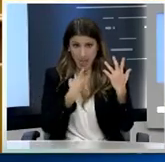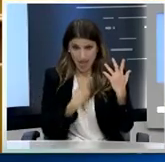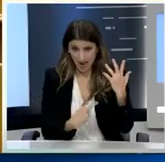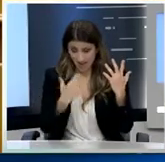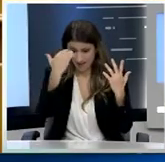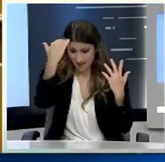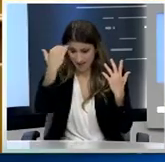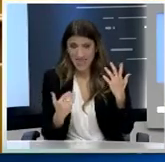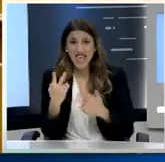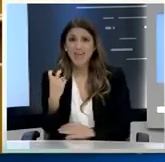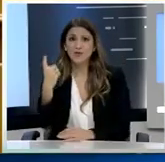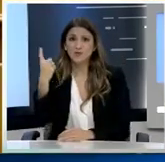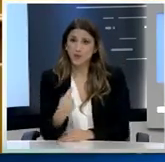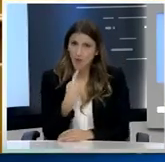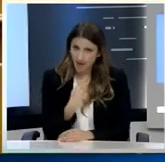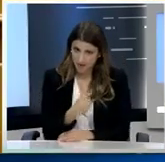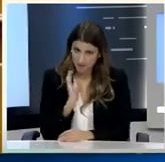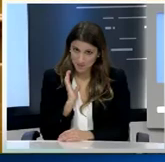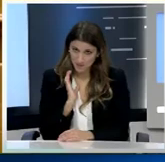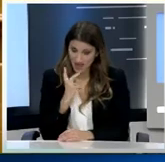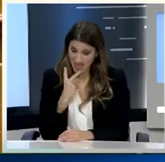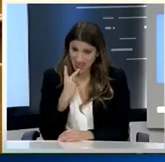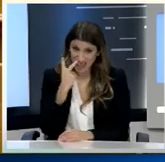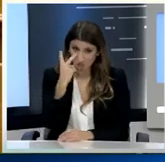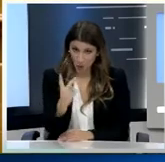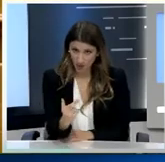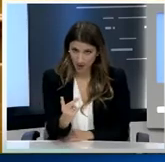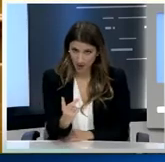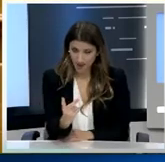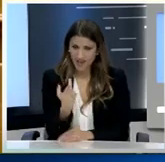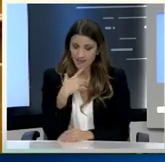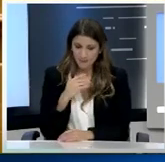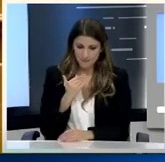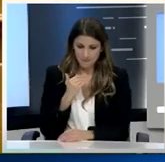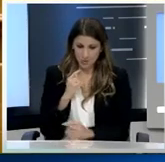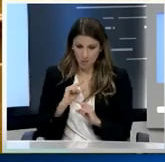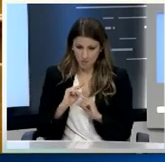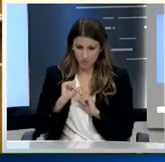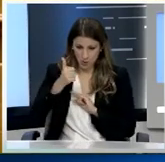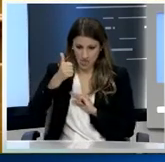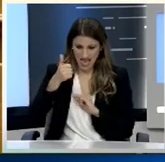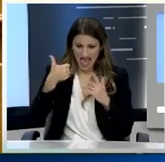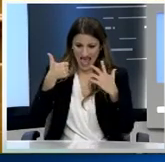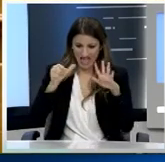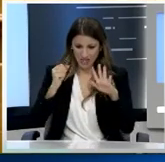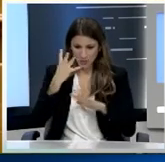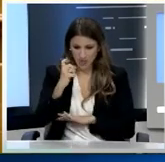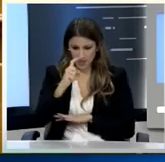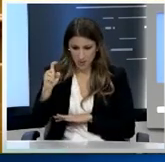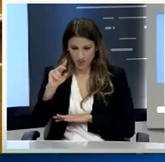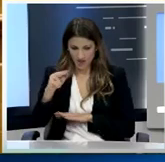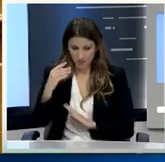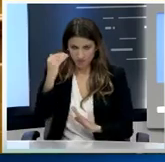αυτό, στο 20% σε 2 χρόνους, άμεσα, με κόστος 640